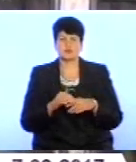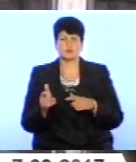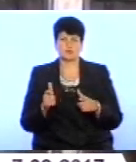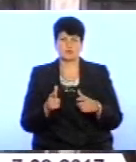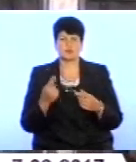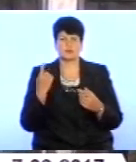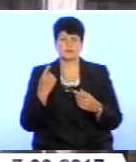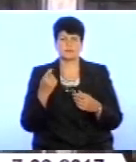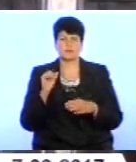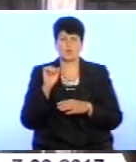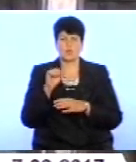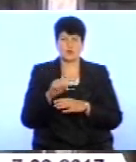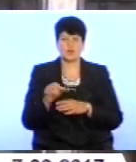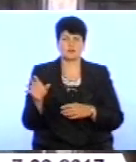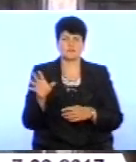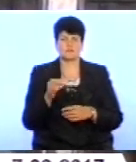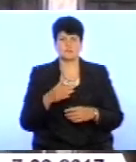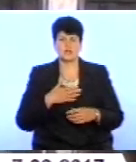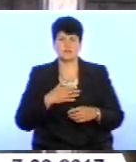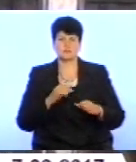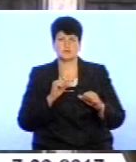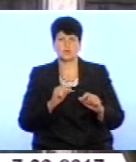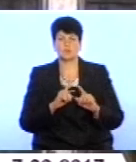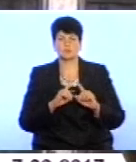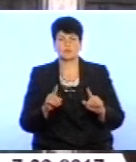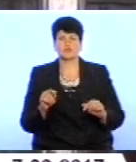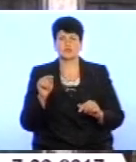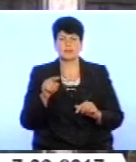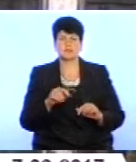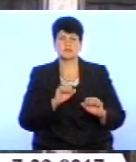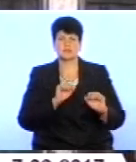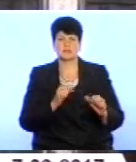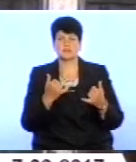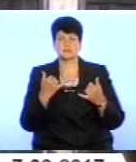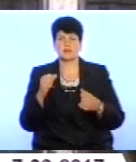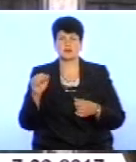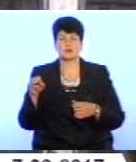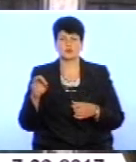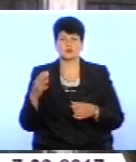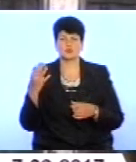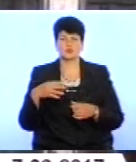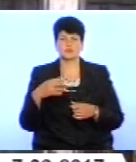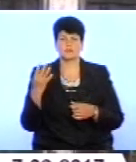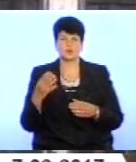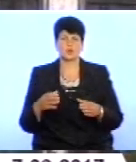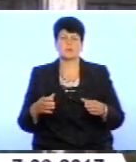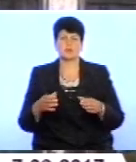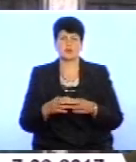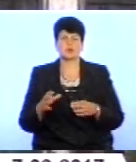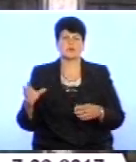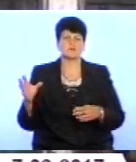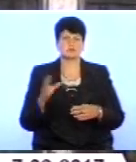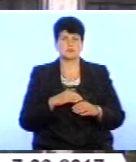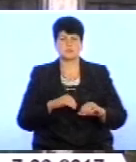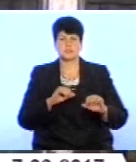уклін усім нашим захисникам, особливо тим захисникам, які зараз в АТО 44-ї бригади, і всім